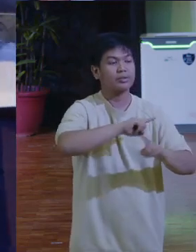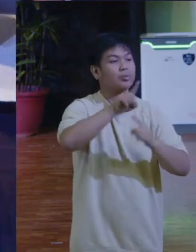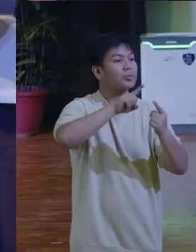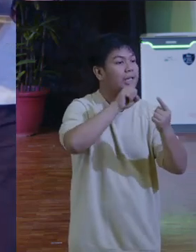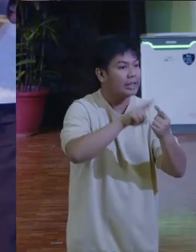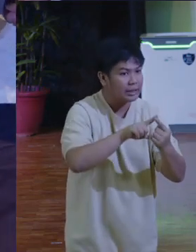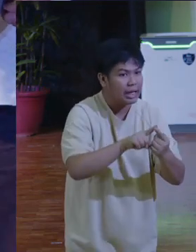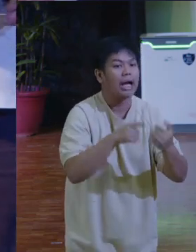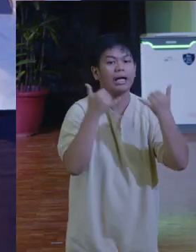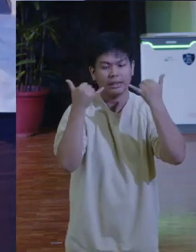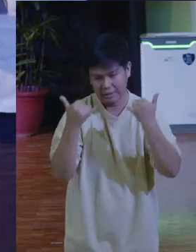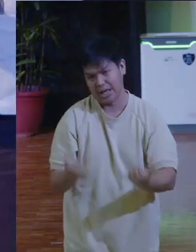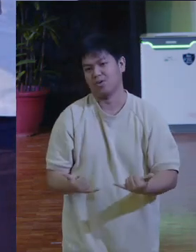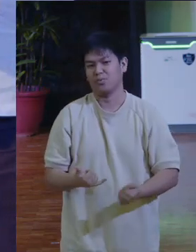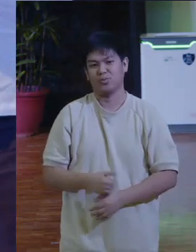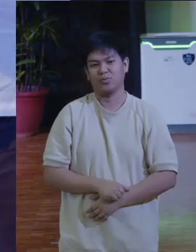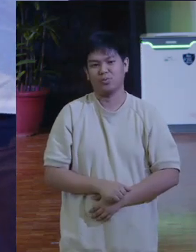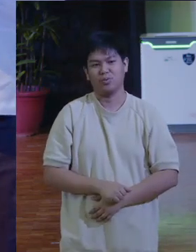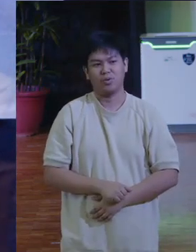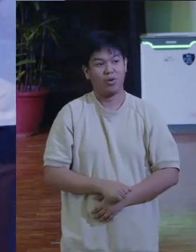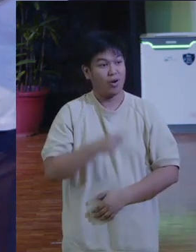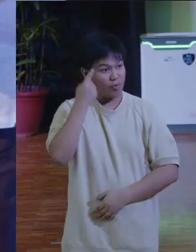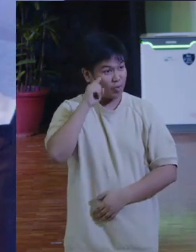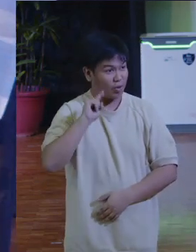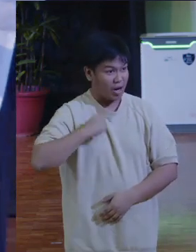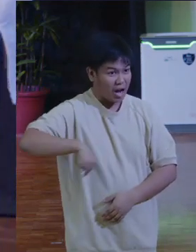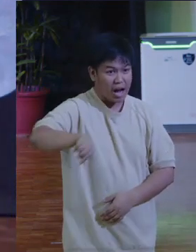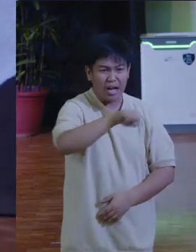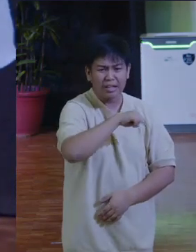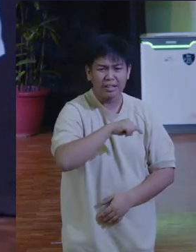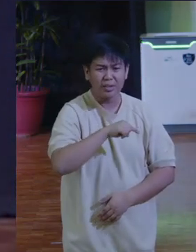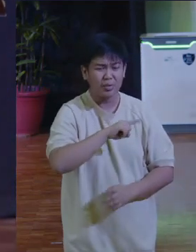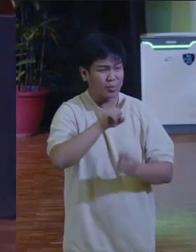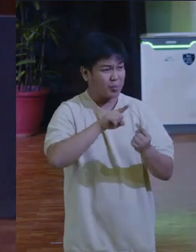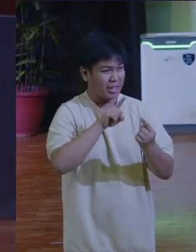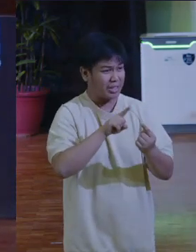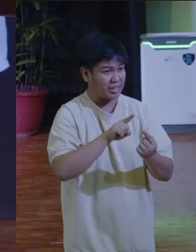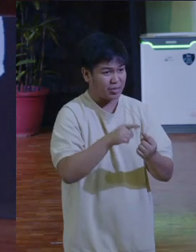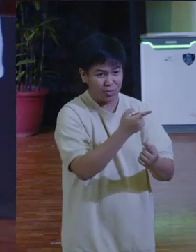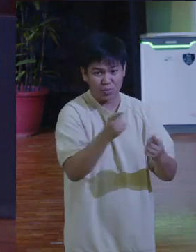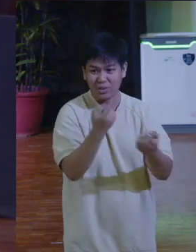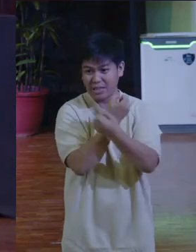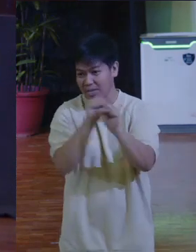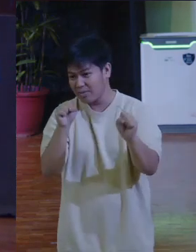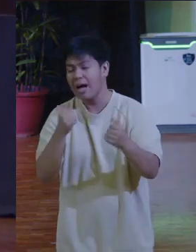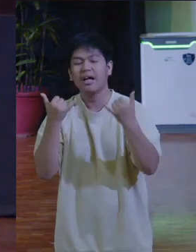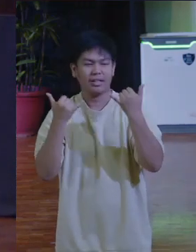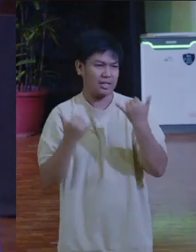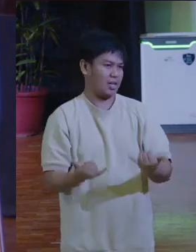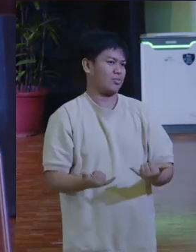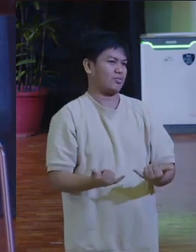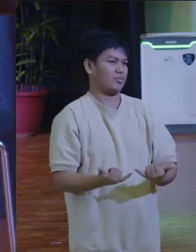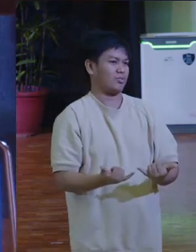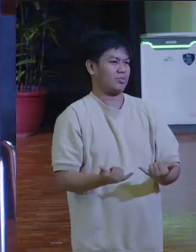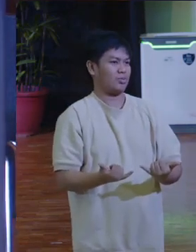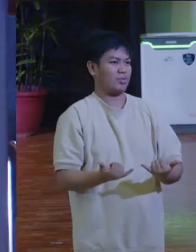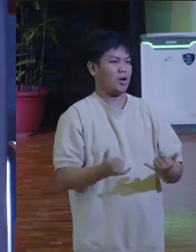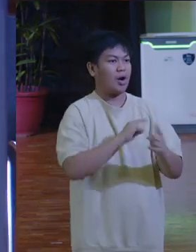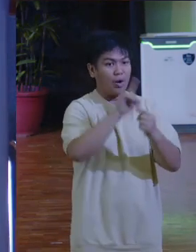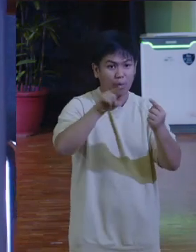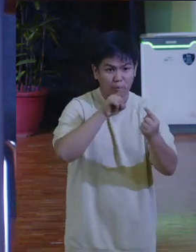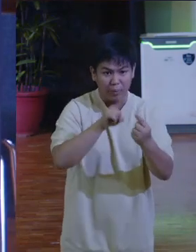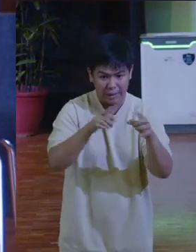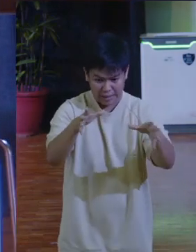yun? Now. Kailan po tayo dapat maligtas? Now. Kailan po natin